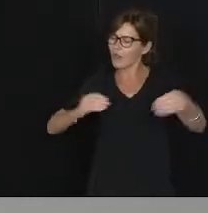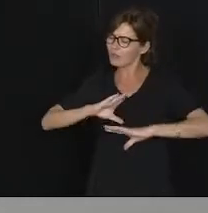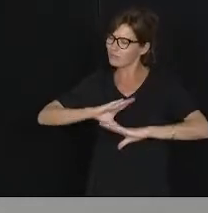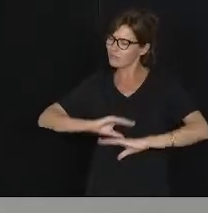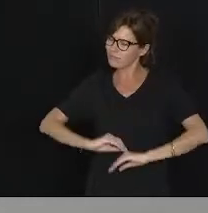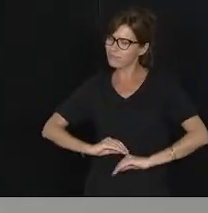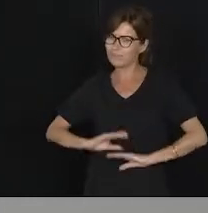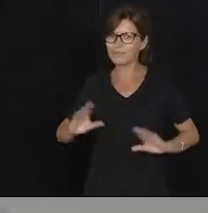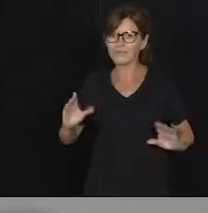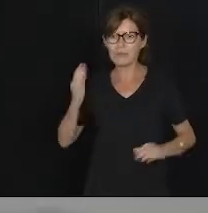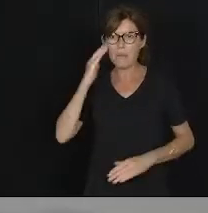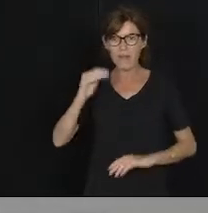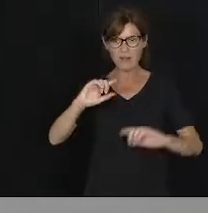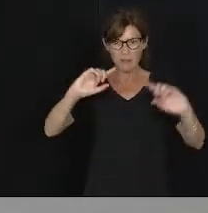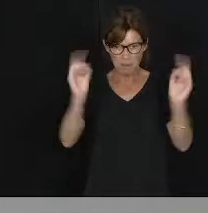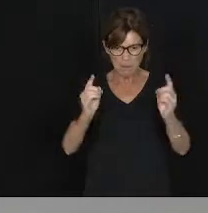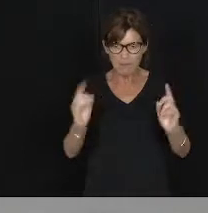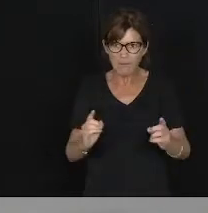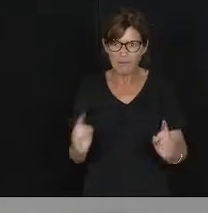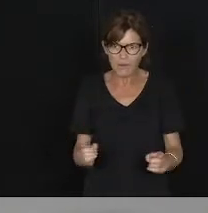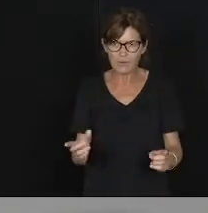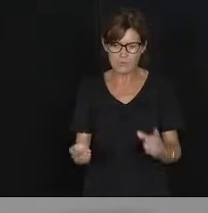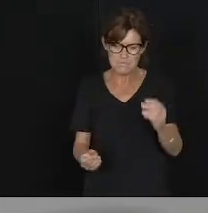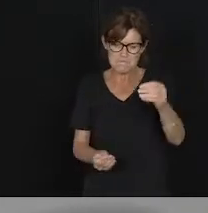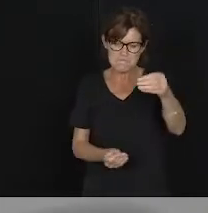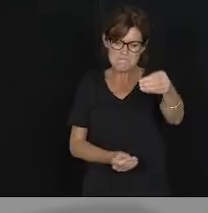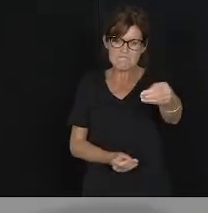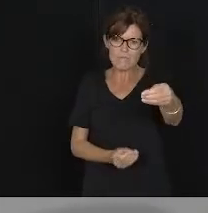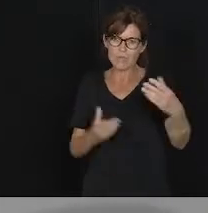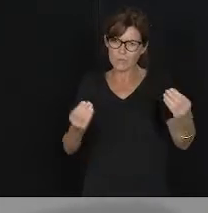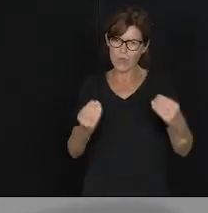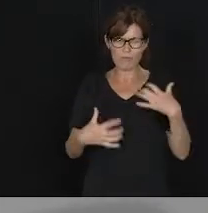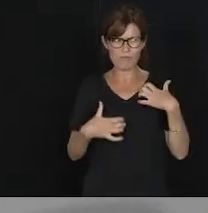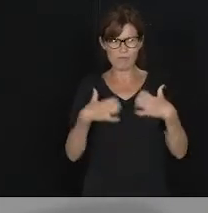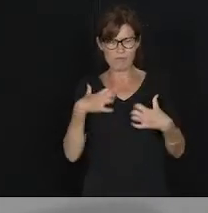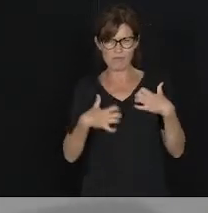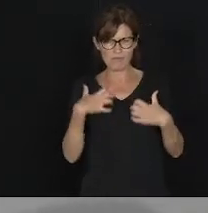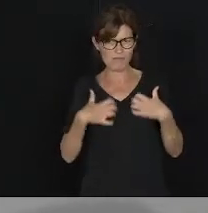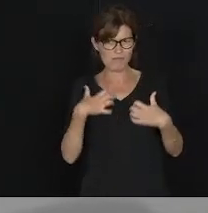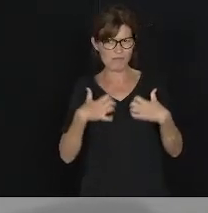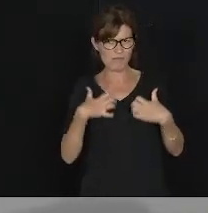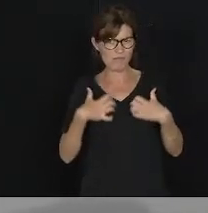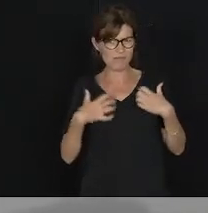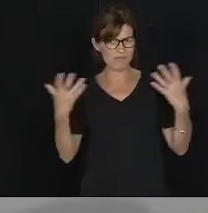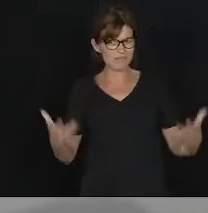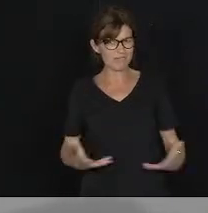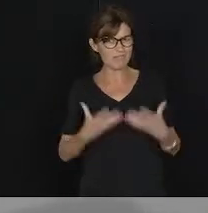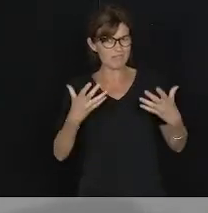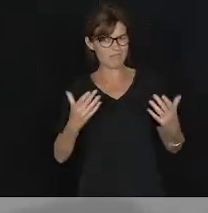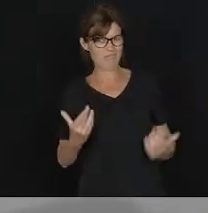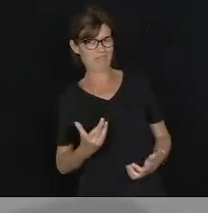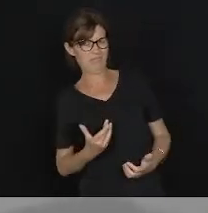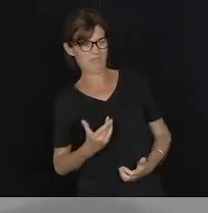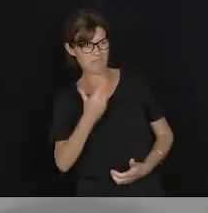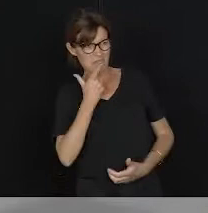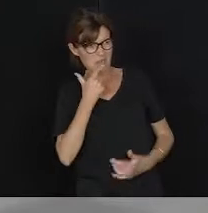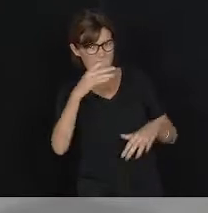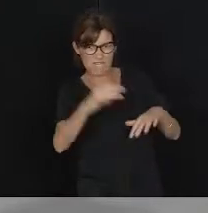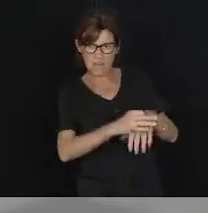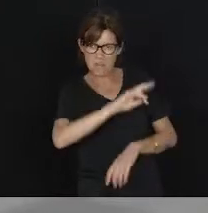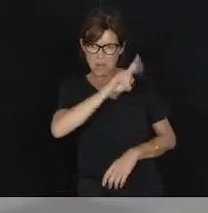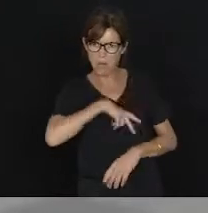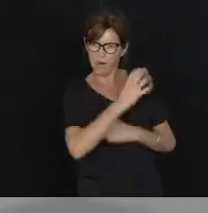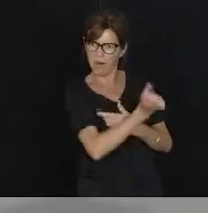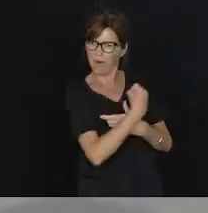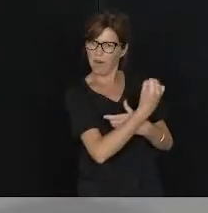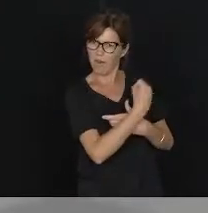temps passé, hein, c'est une contrainte l'écriture, donc l'insuffisance du temps passé à écrire, peuvent devenir le signe d'un désintérêt